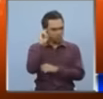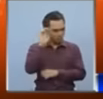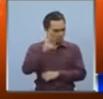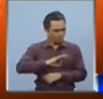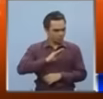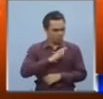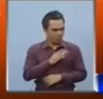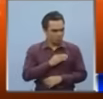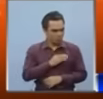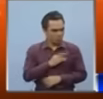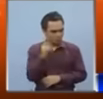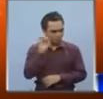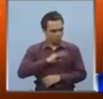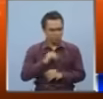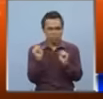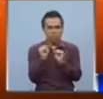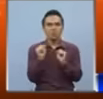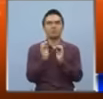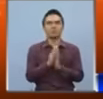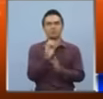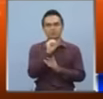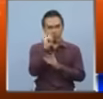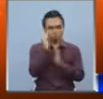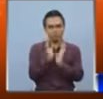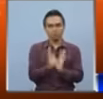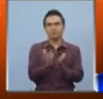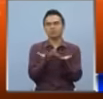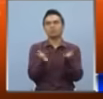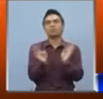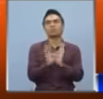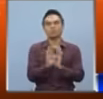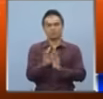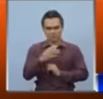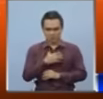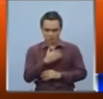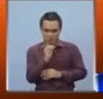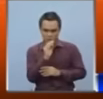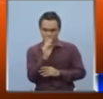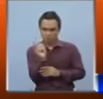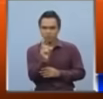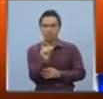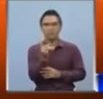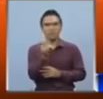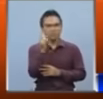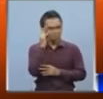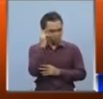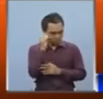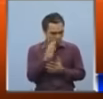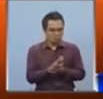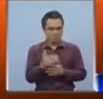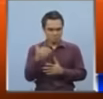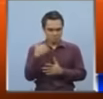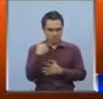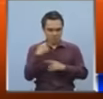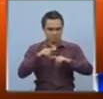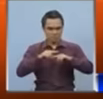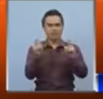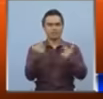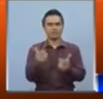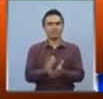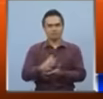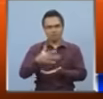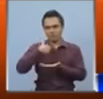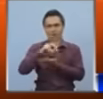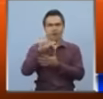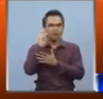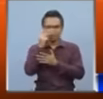กับหวาดกลัวแต่ว่าคนในครอบครัวเองนั้นก็เกิดความหวังขึ้นมาอีกครั้งว่าปาฏิหาริย์จะมีจริงค่ะเจาะประเด็นส่งทีมข่าว